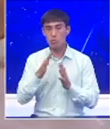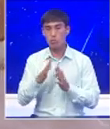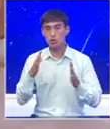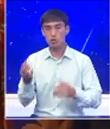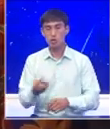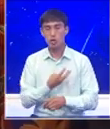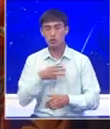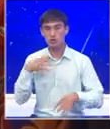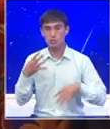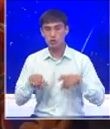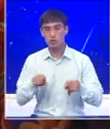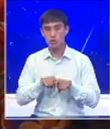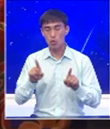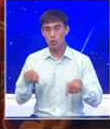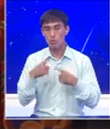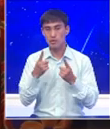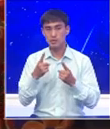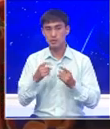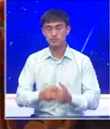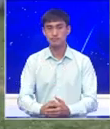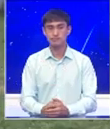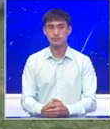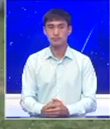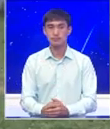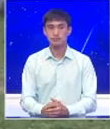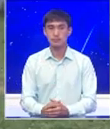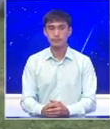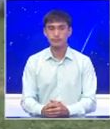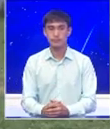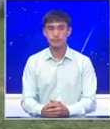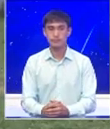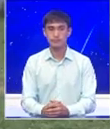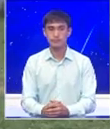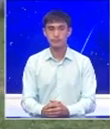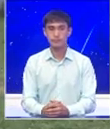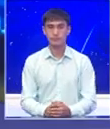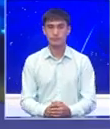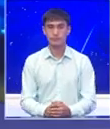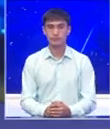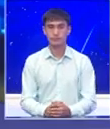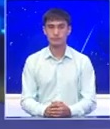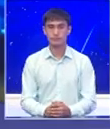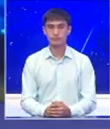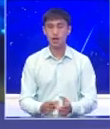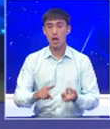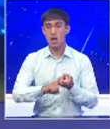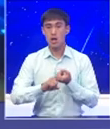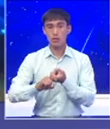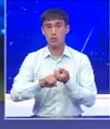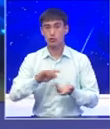больше желающих заниматься такой реабилитацией. Аружан Тнеебаева, Мади Байбосынов, телеканал ЖТСУ.